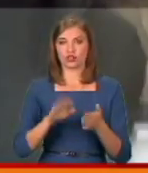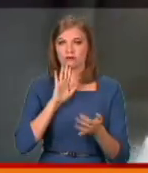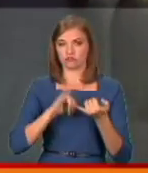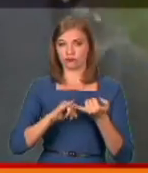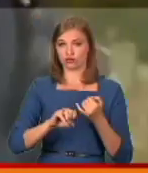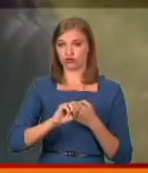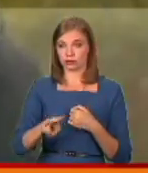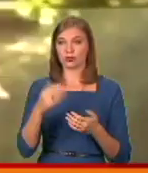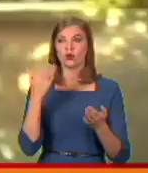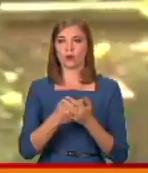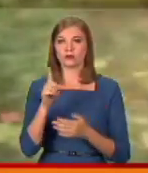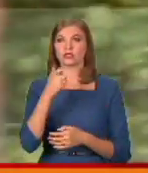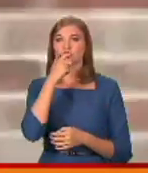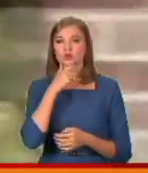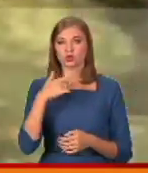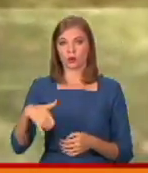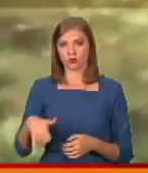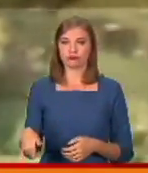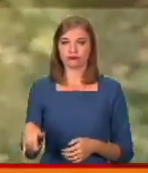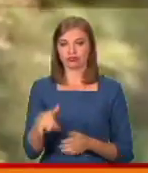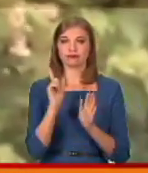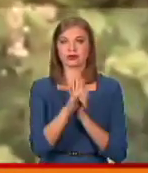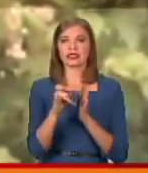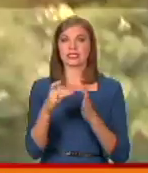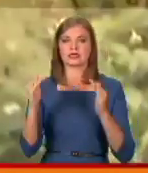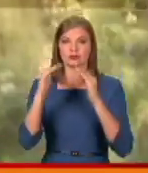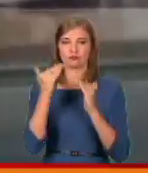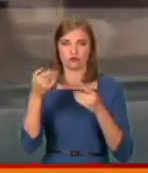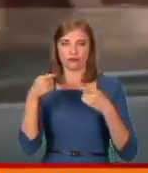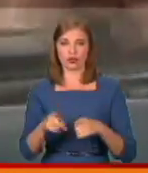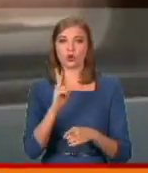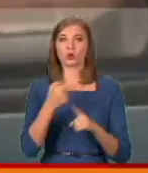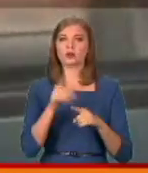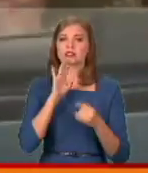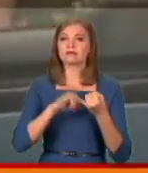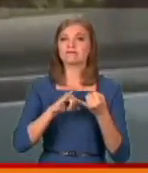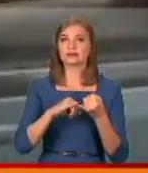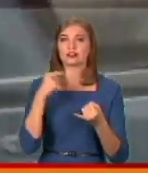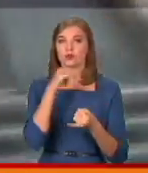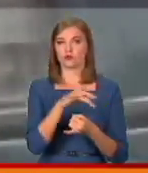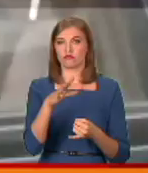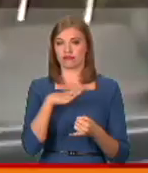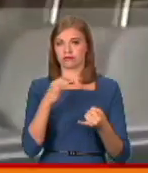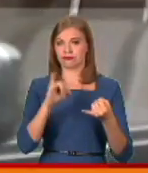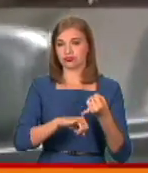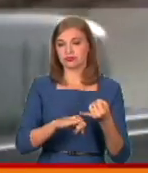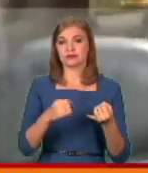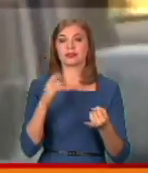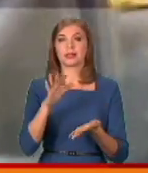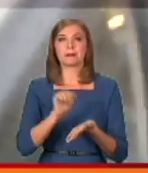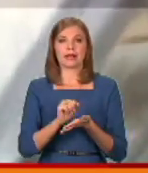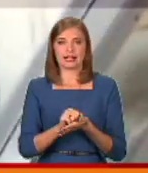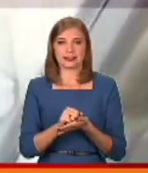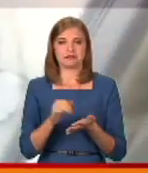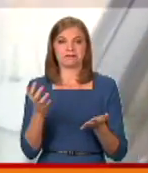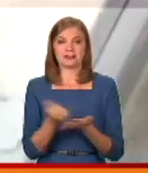коханку. Ось він зі скромною валізкою полишає родинну садибу. Хто ця жінка, з якою у Джонсона стався роман, пресі